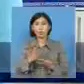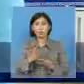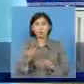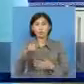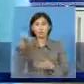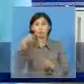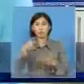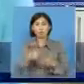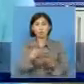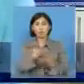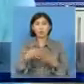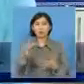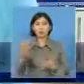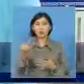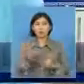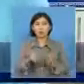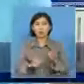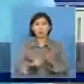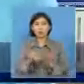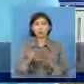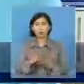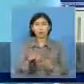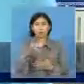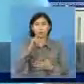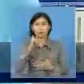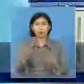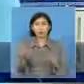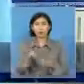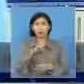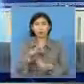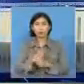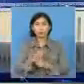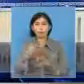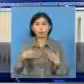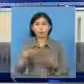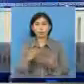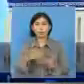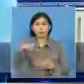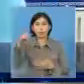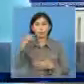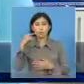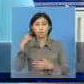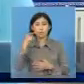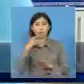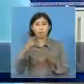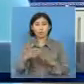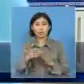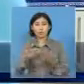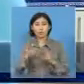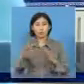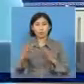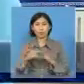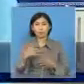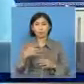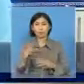30 жылдың ішінде қаншама қызықты бастан өткердік. Жастармен бірігіп жұмыс істеген көңілді. Қазақ саңыраулар қоғамының мәдениет үйінде